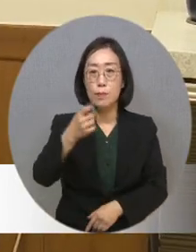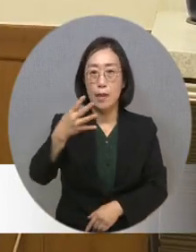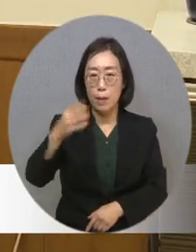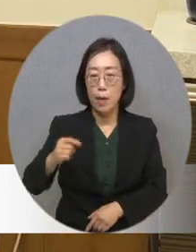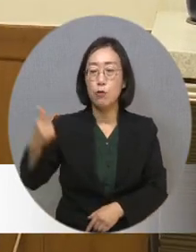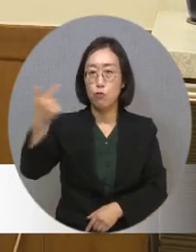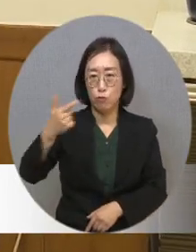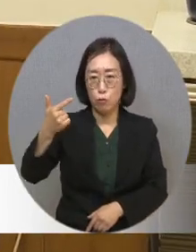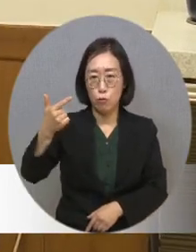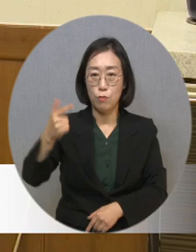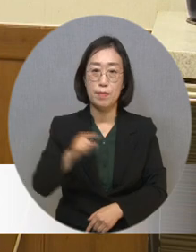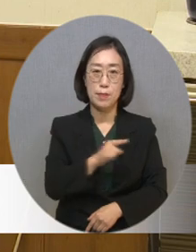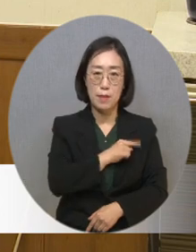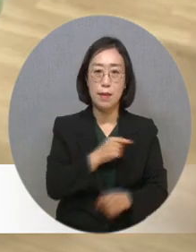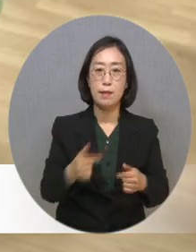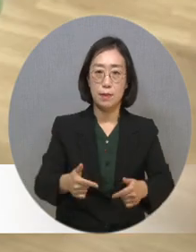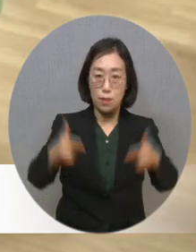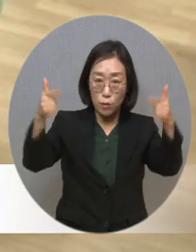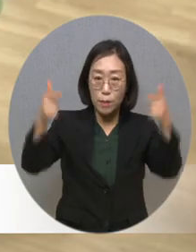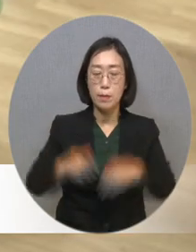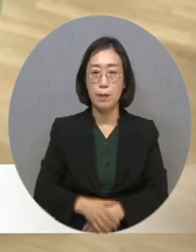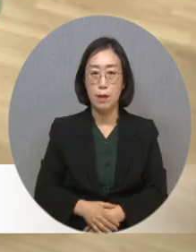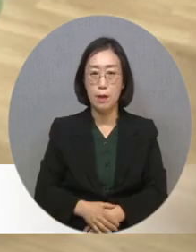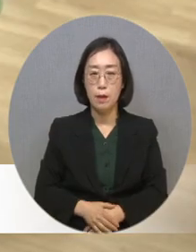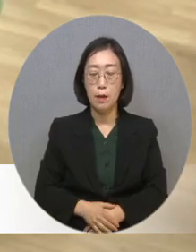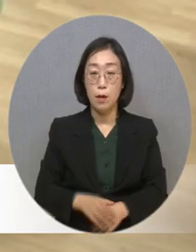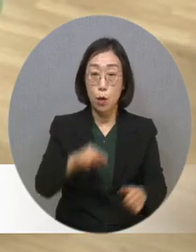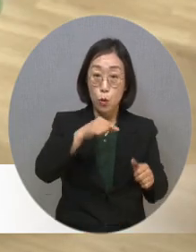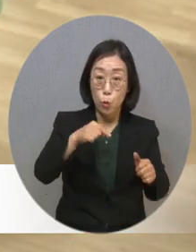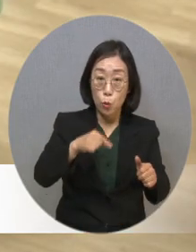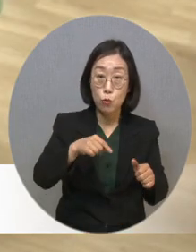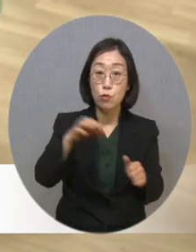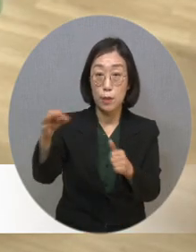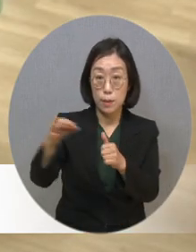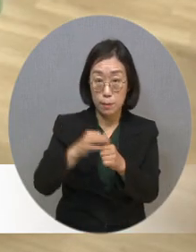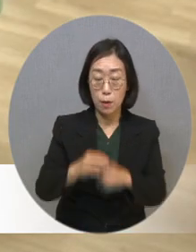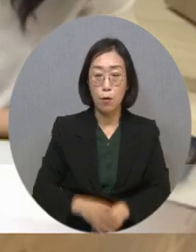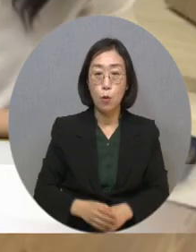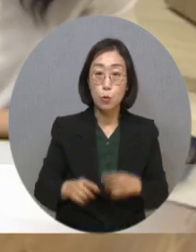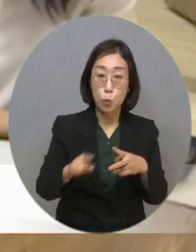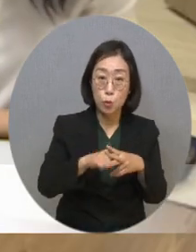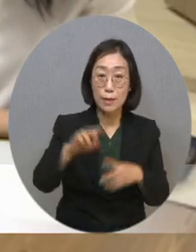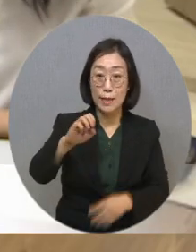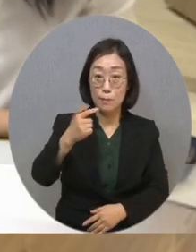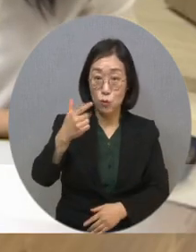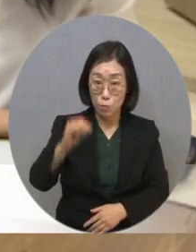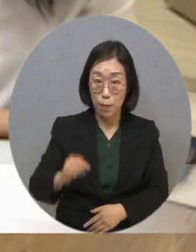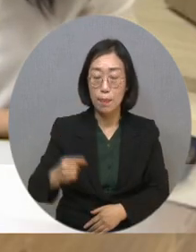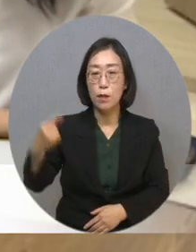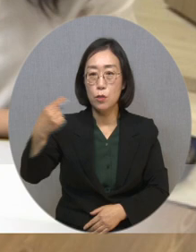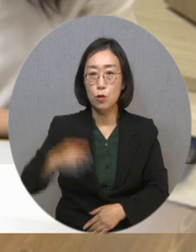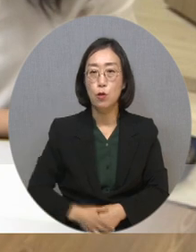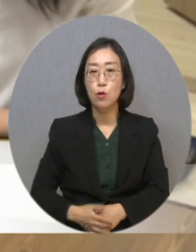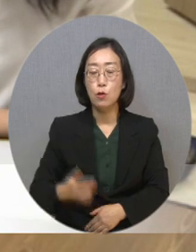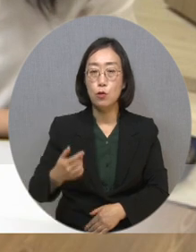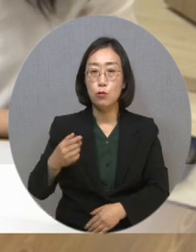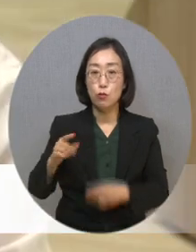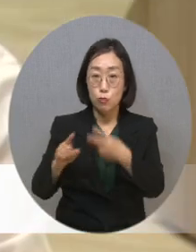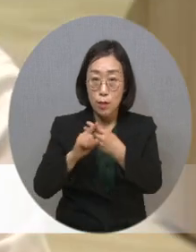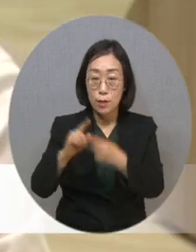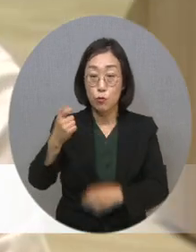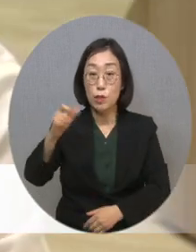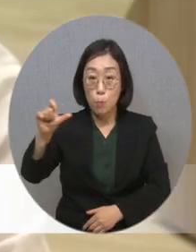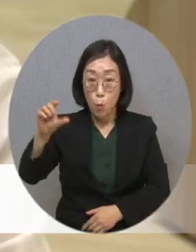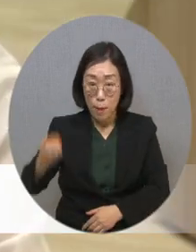6,000원으로 인상됩니다 교육 급여도 초등학생은 46만 1,000원 중학생은 65만 4,000원